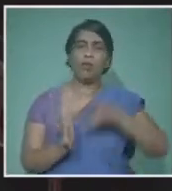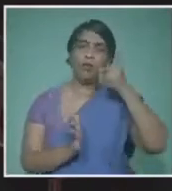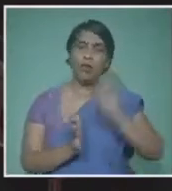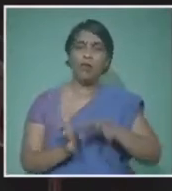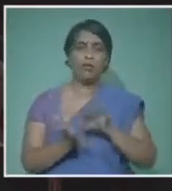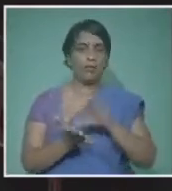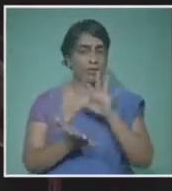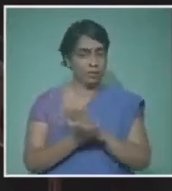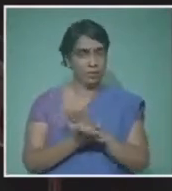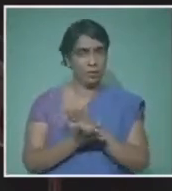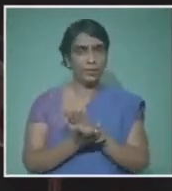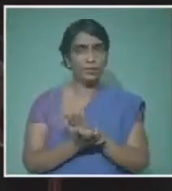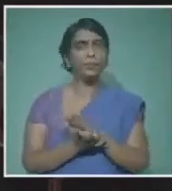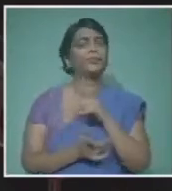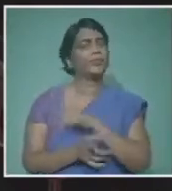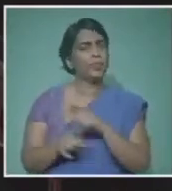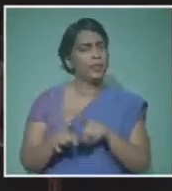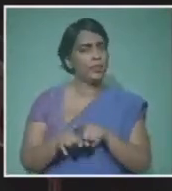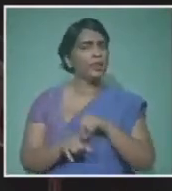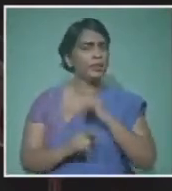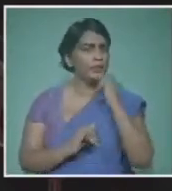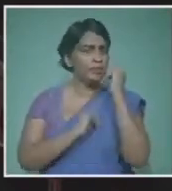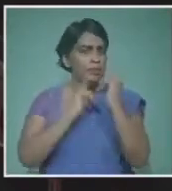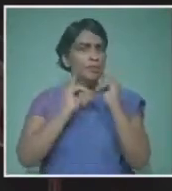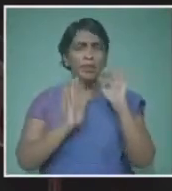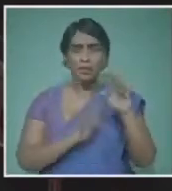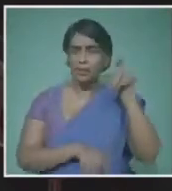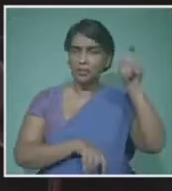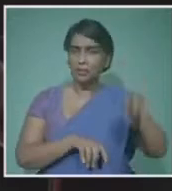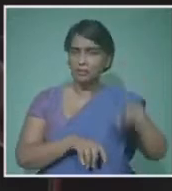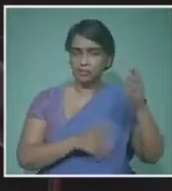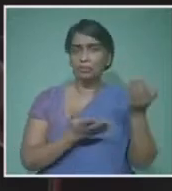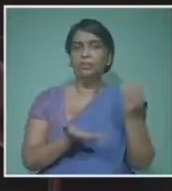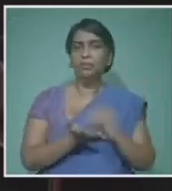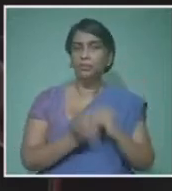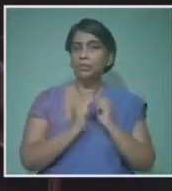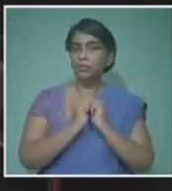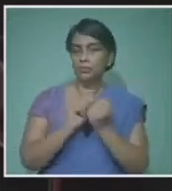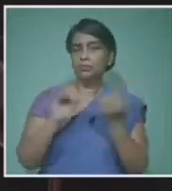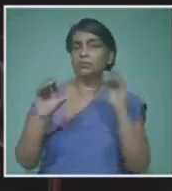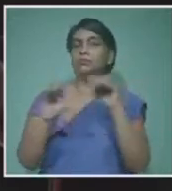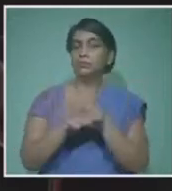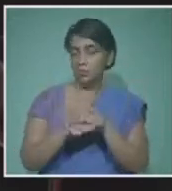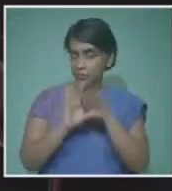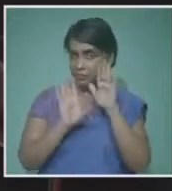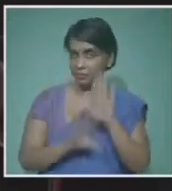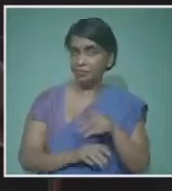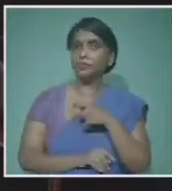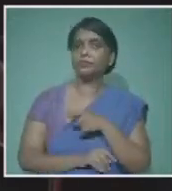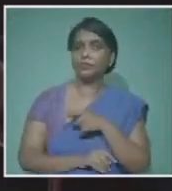කළා තිබුණා. ඒ වගේම චෝදනාවට ලක් වූ අය නැවත සේවයේ පිහිටවිය යුතුයි කියන